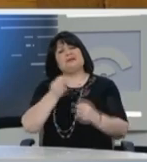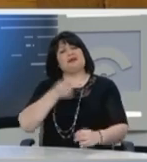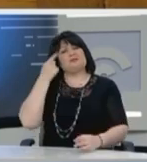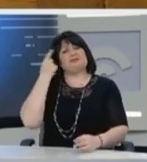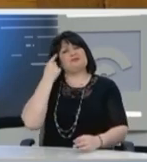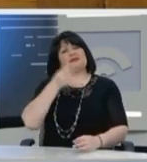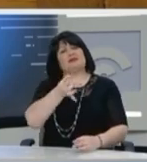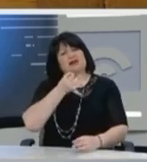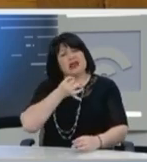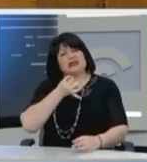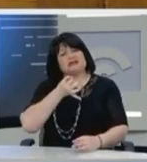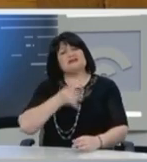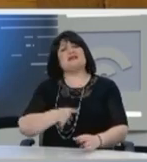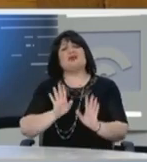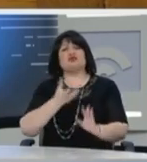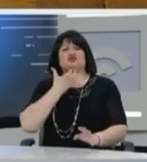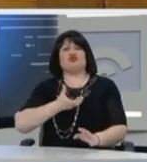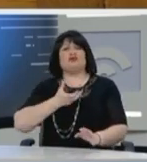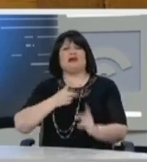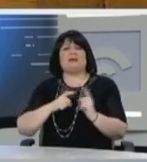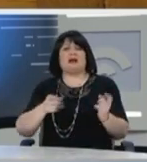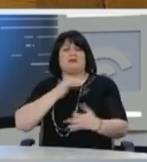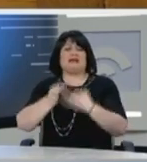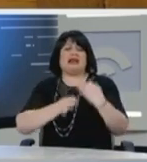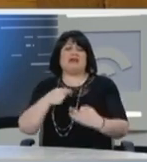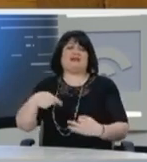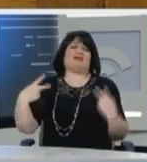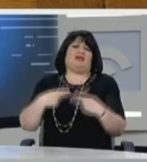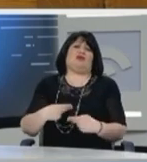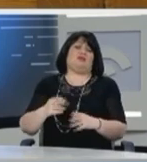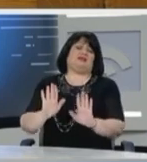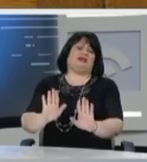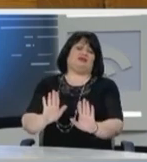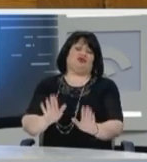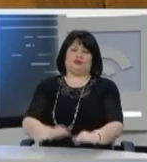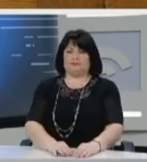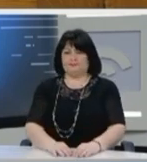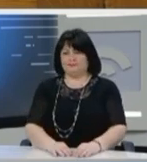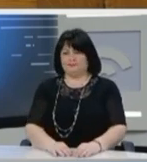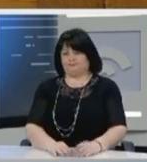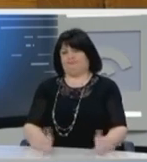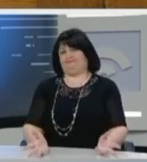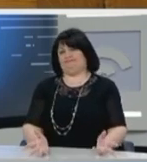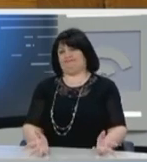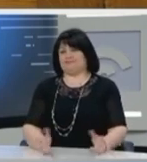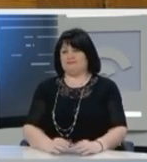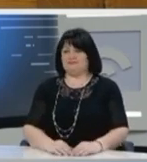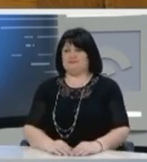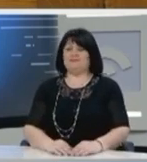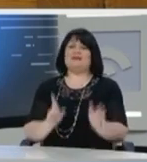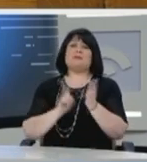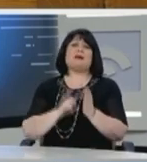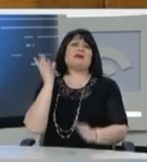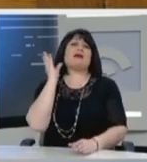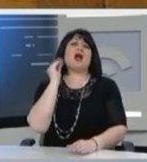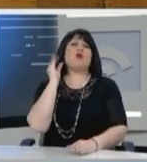μπούρδες. Αφήστε, όταν λέμε κάποια σοβαρά πράγματα. Λοιπόν, έτσι είναι. Πρέπει να μάθουμε στη